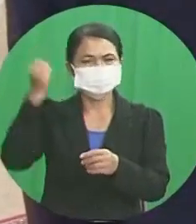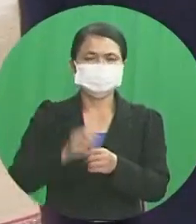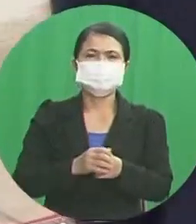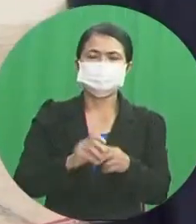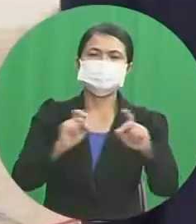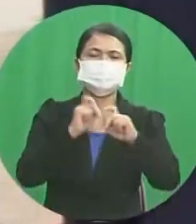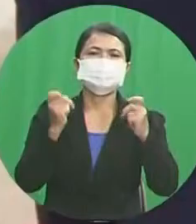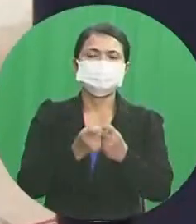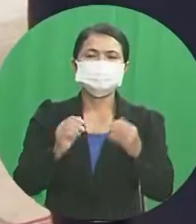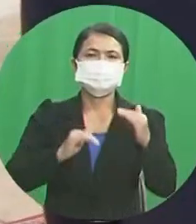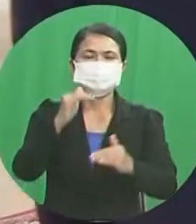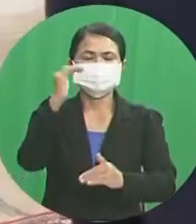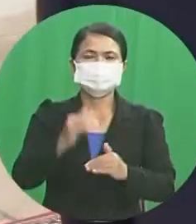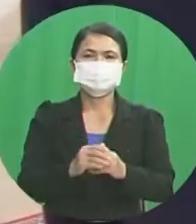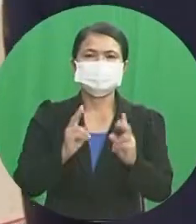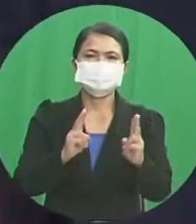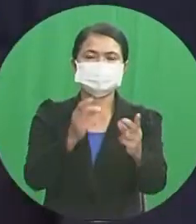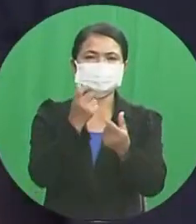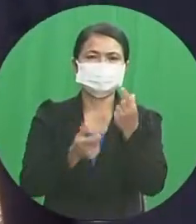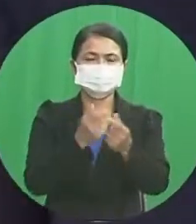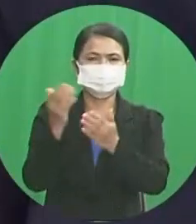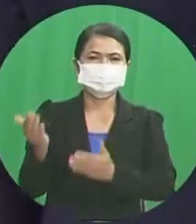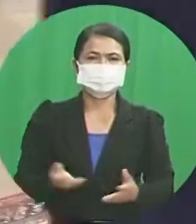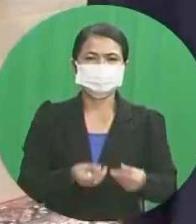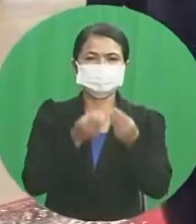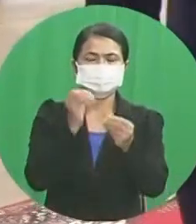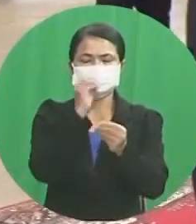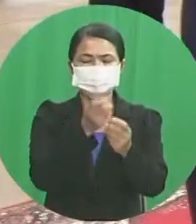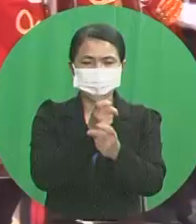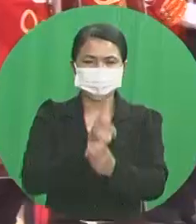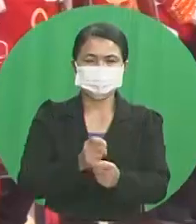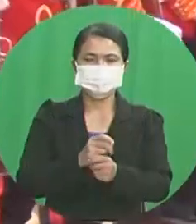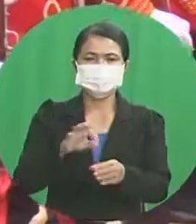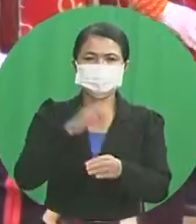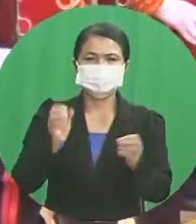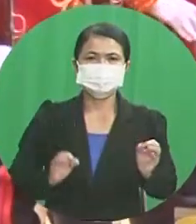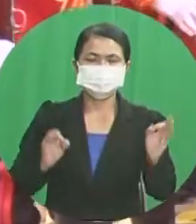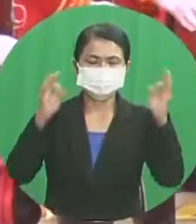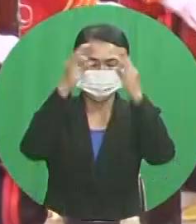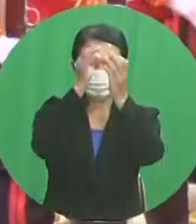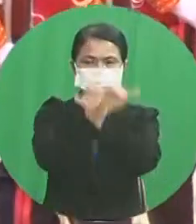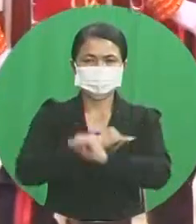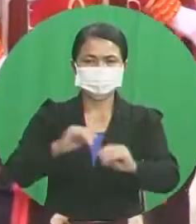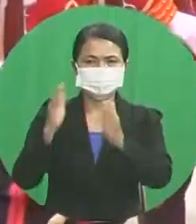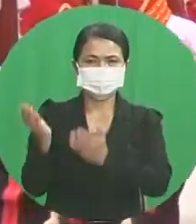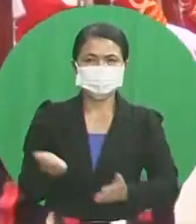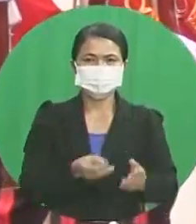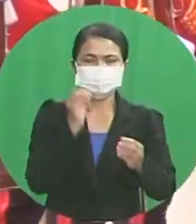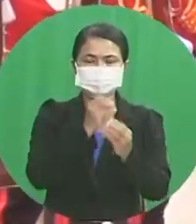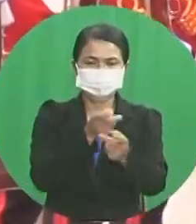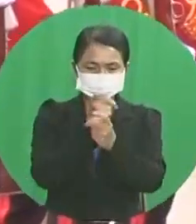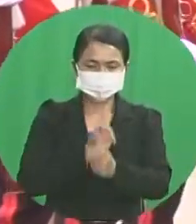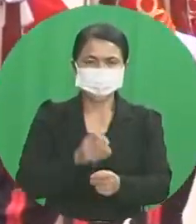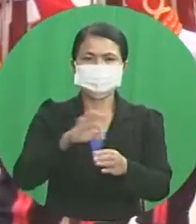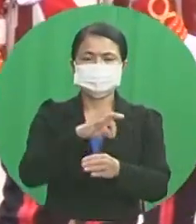ងគណៈប្រតិភូជាន់ខ្ពស់អមដំណើរបានអញ្ជើញដាក់កម្រងផ្កាគោរពវិញ្ញាណក្ខន្ធនៅវិមានឯករាជ្យនិងអញ្ជើញដាក់កម្រងផ្កាគោរពវិញ្